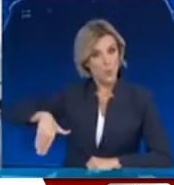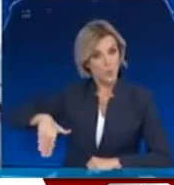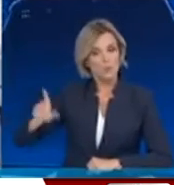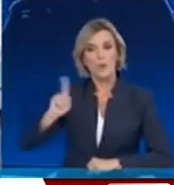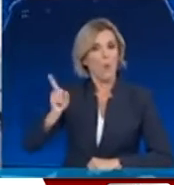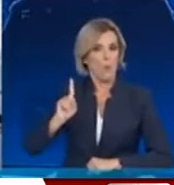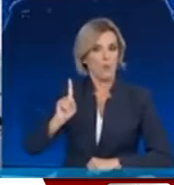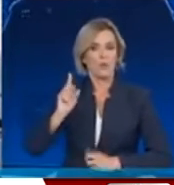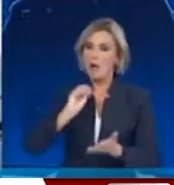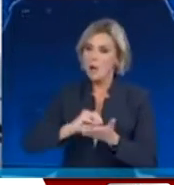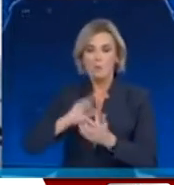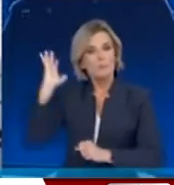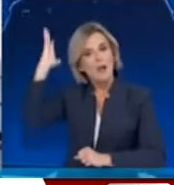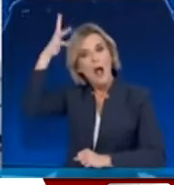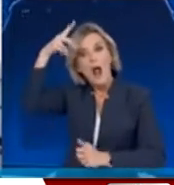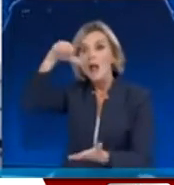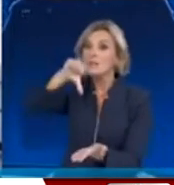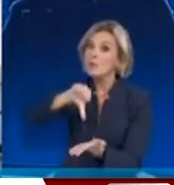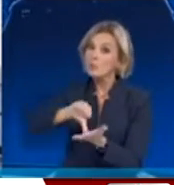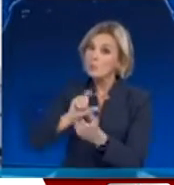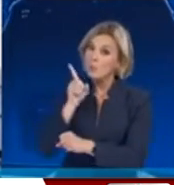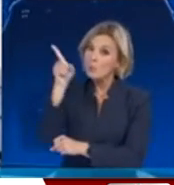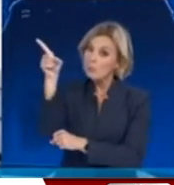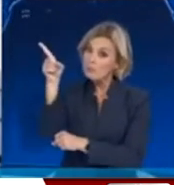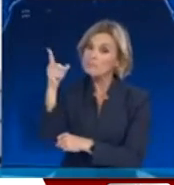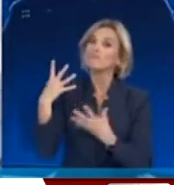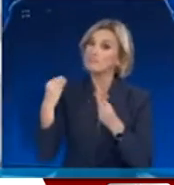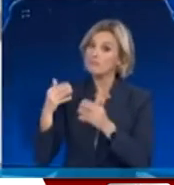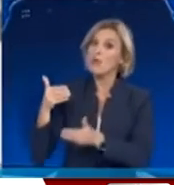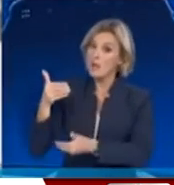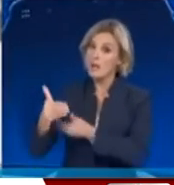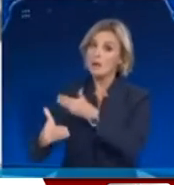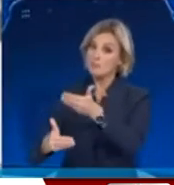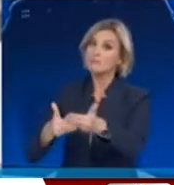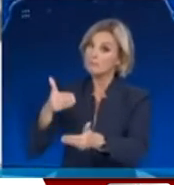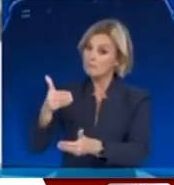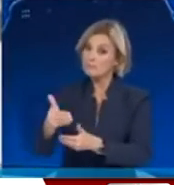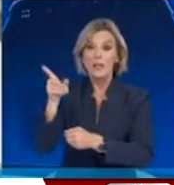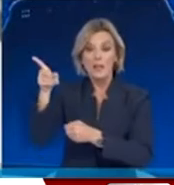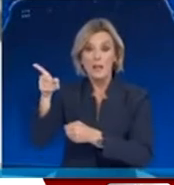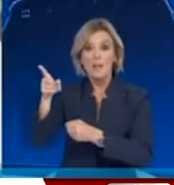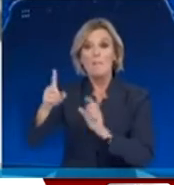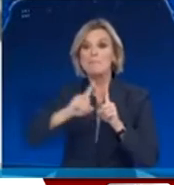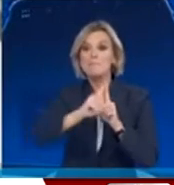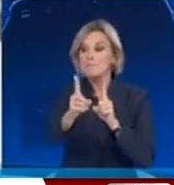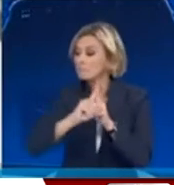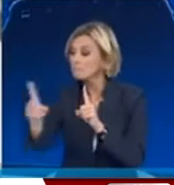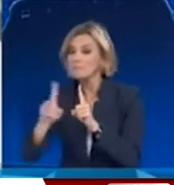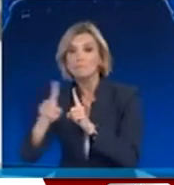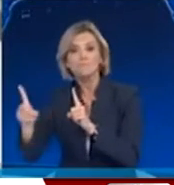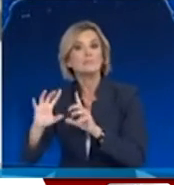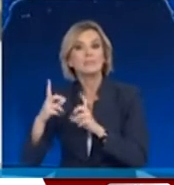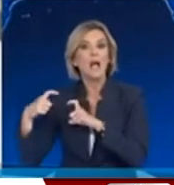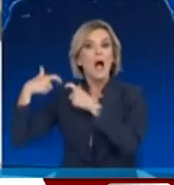στην Αλεξανδρούπολη, η οποία ήδη εξελίσσεται σε κόμβο μεταφοράς αμερικανικού